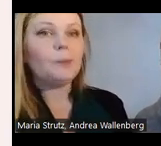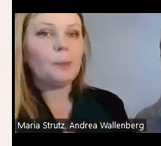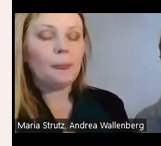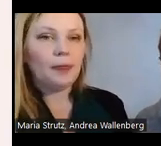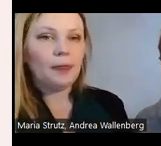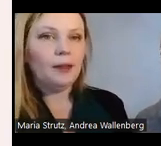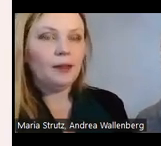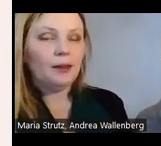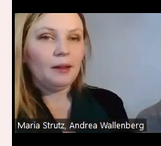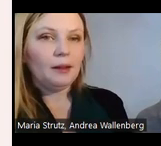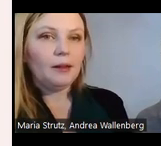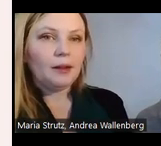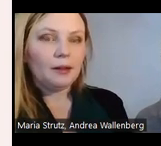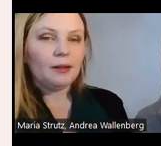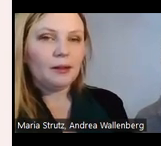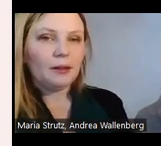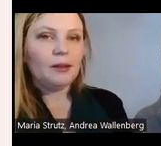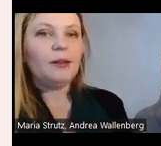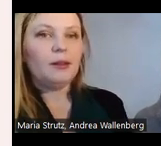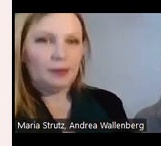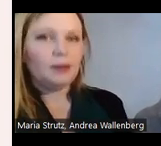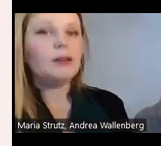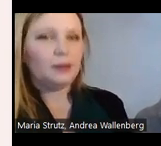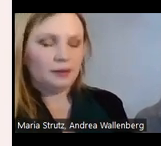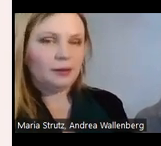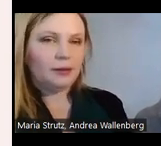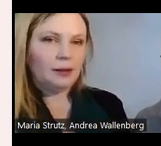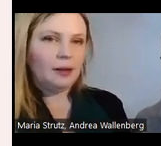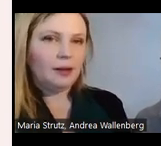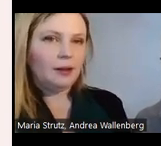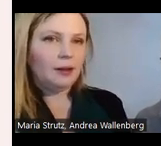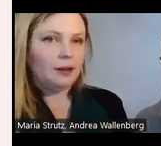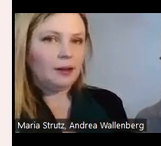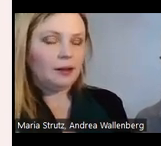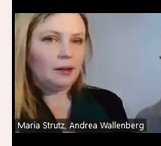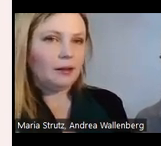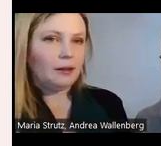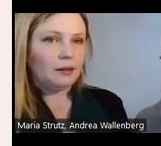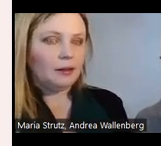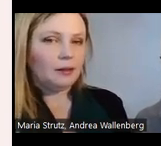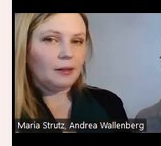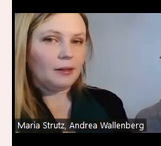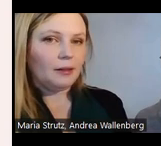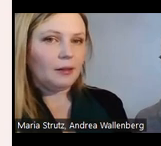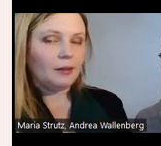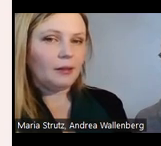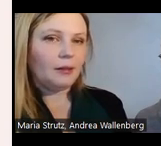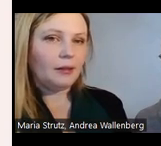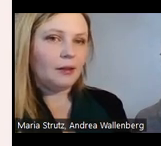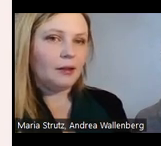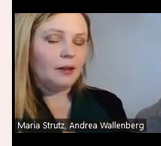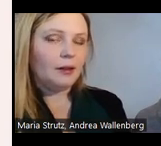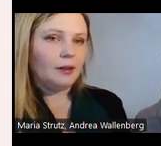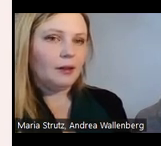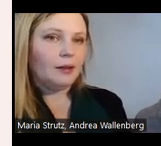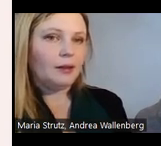en finsk-svensk hemsida som heter pappenet.net. Och en jättebra hemsida också från Region Uppsala som heter Kom igång